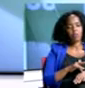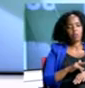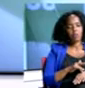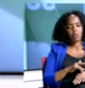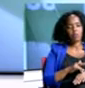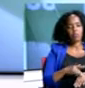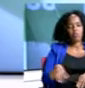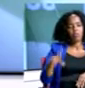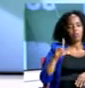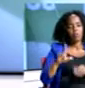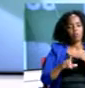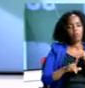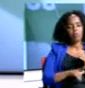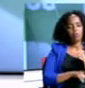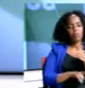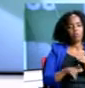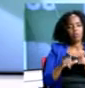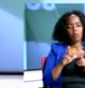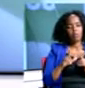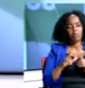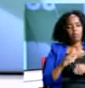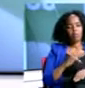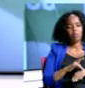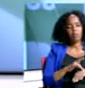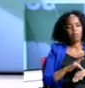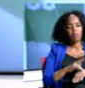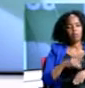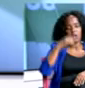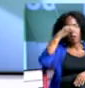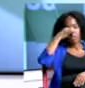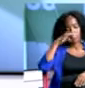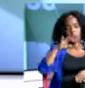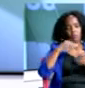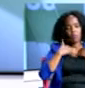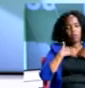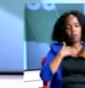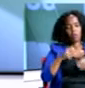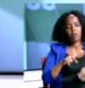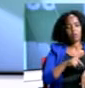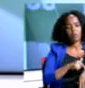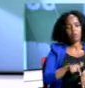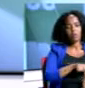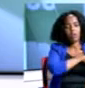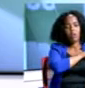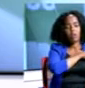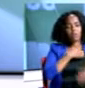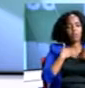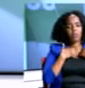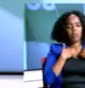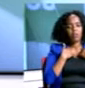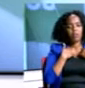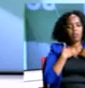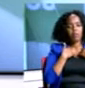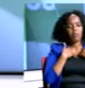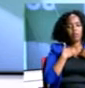lode to sarraga fatames anani mallato attifachu qaba yero de rafis qaba amma mo ndikuni